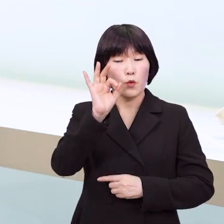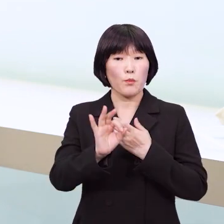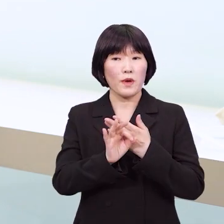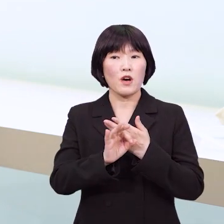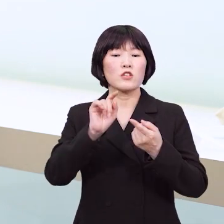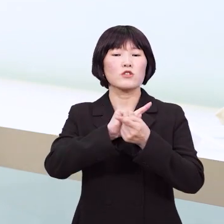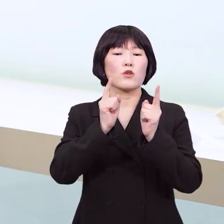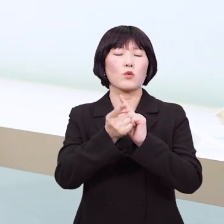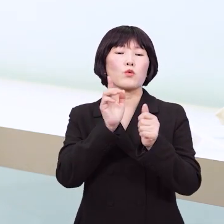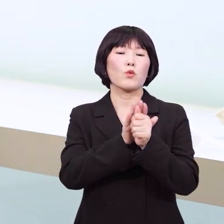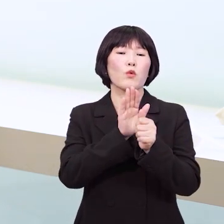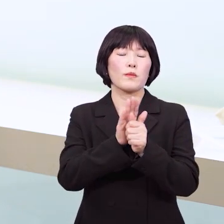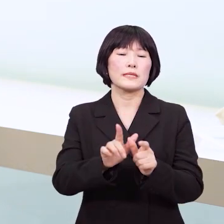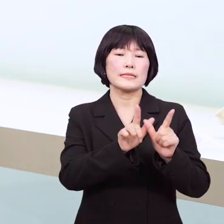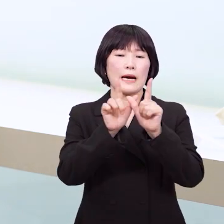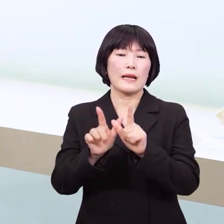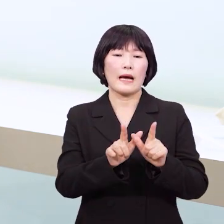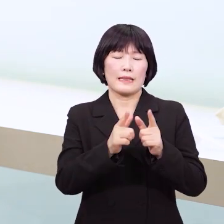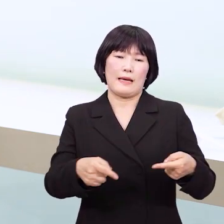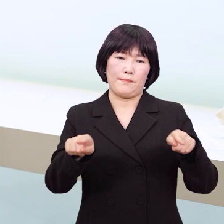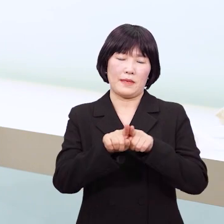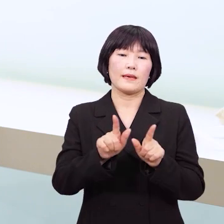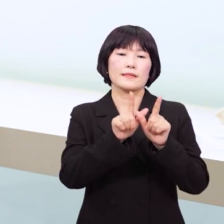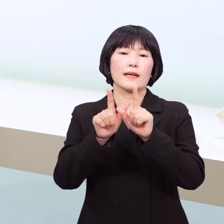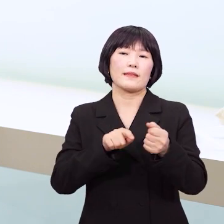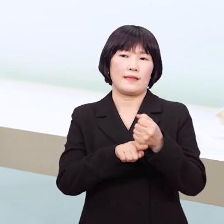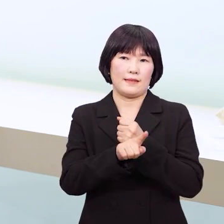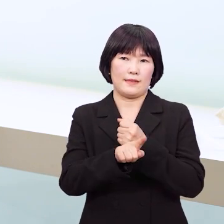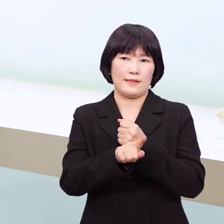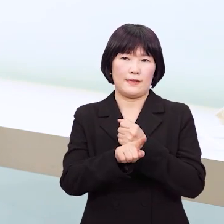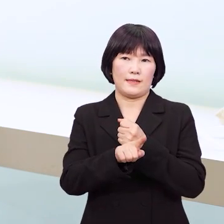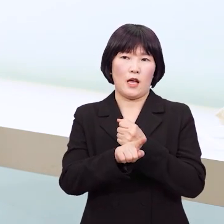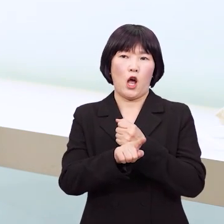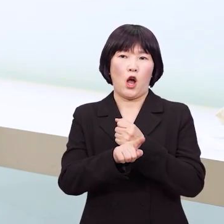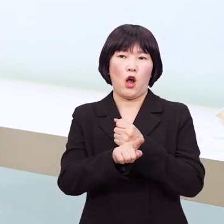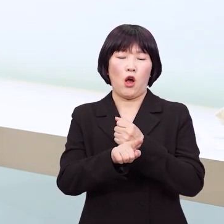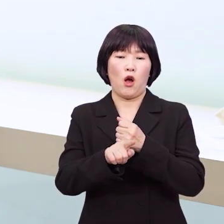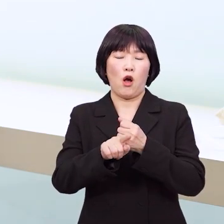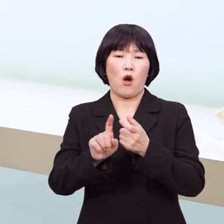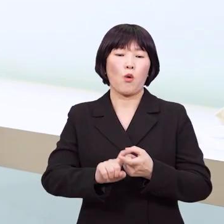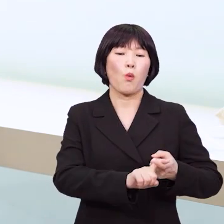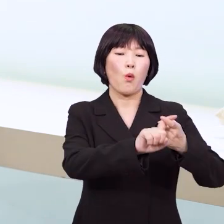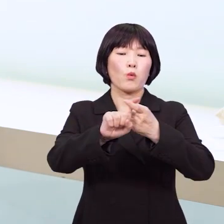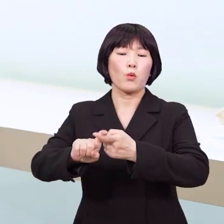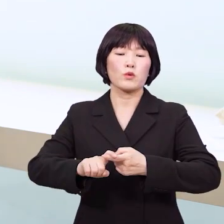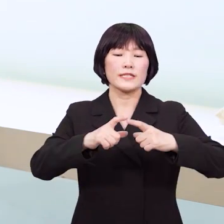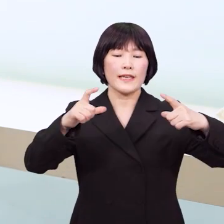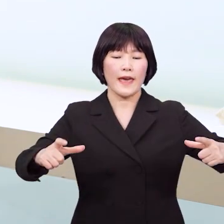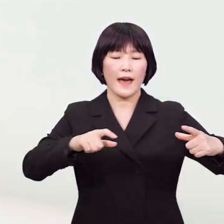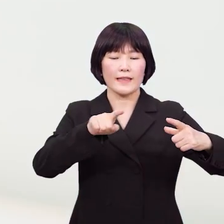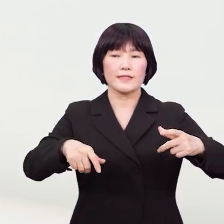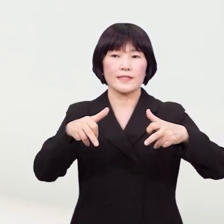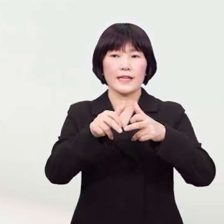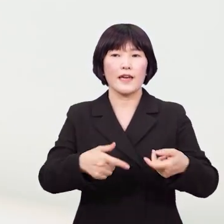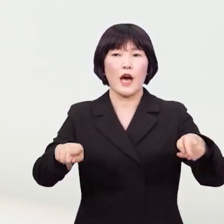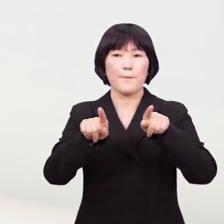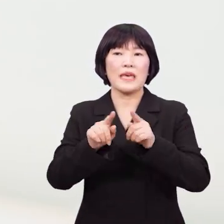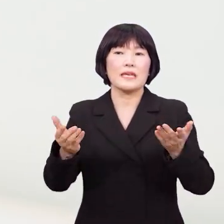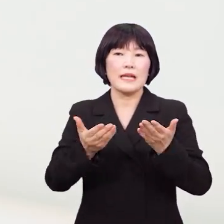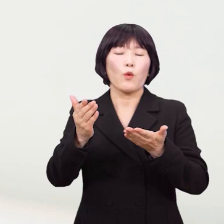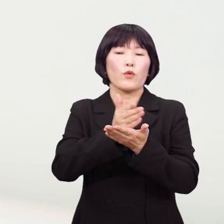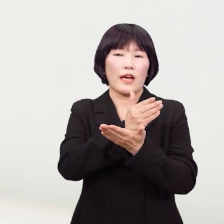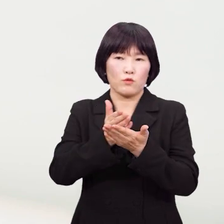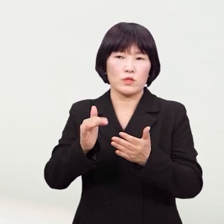도우며 함께 살아간다는 뜻으로 공동체 이제 울타리 안에서 장애인분들과 함께 일하고 나누는 사회적